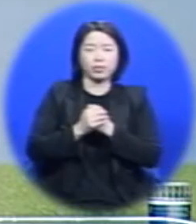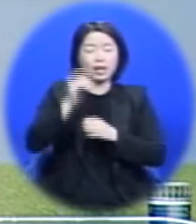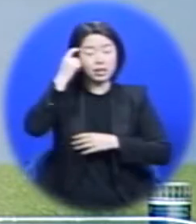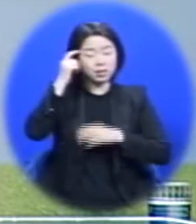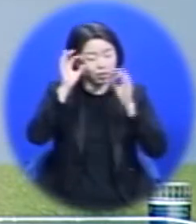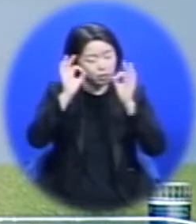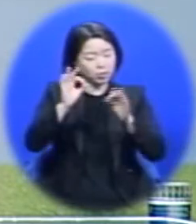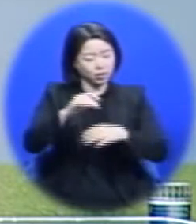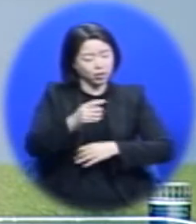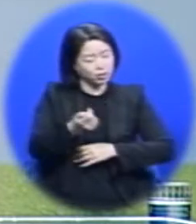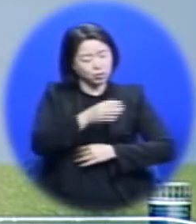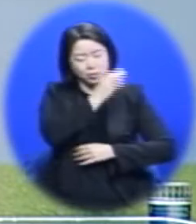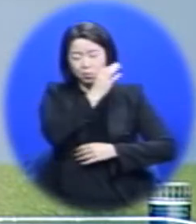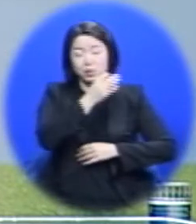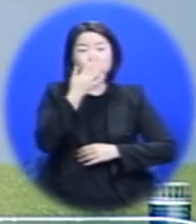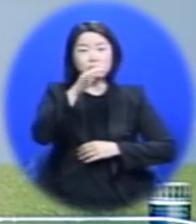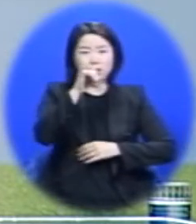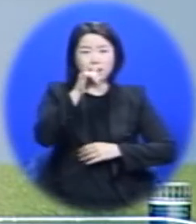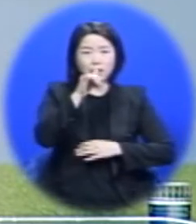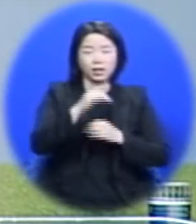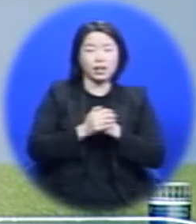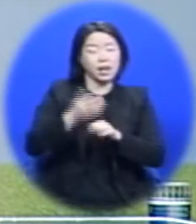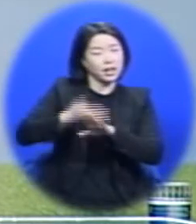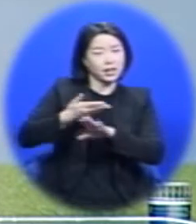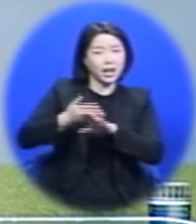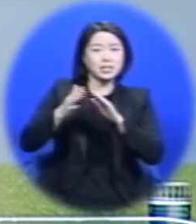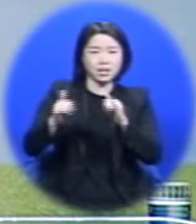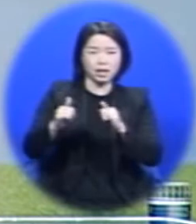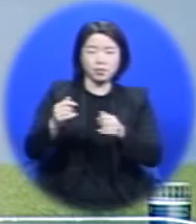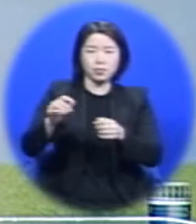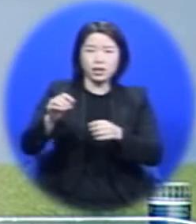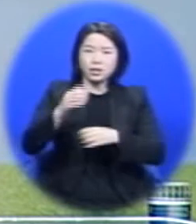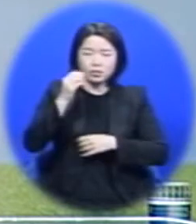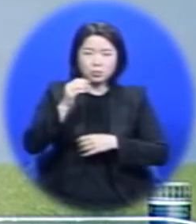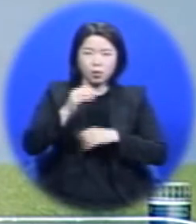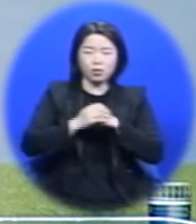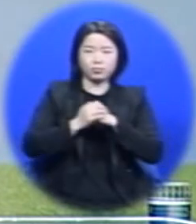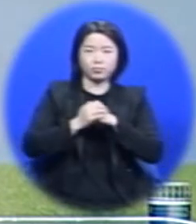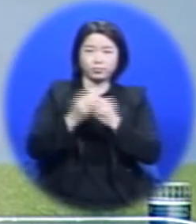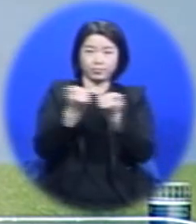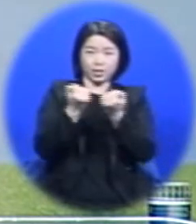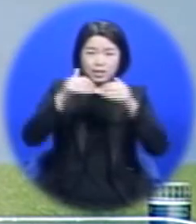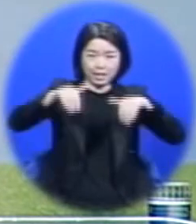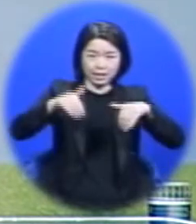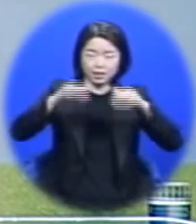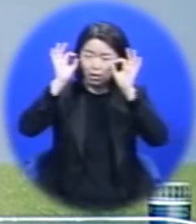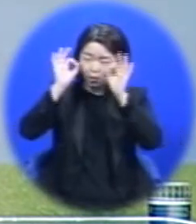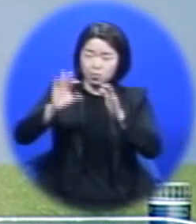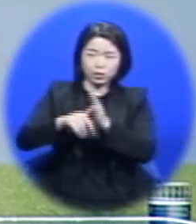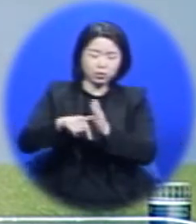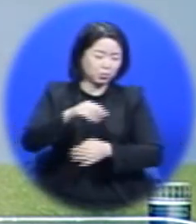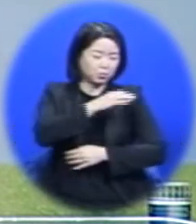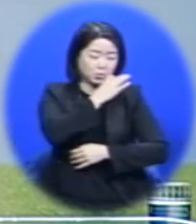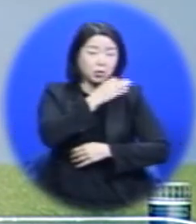생각해 보니까 좀 창피할 수도 있겠다. 다른 사람들 특히 여자 계집종들이 볼 때는 좀